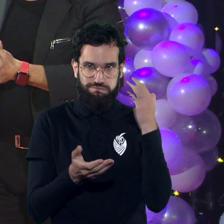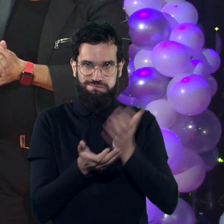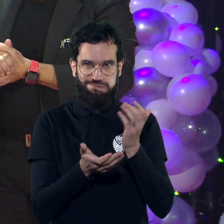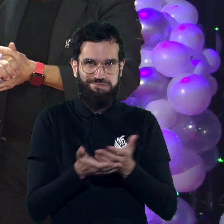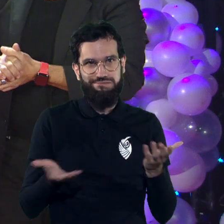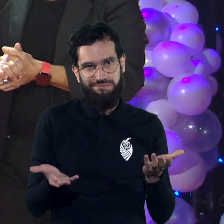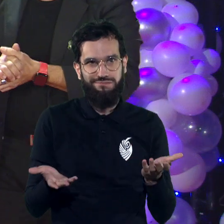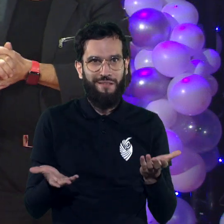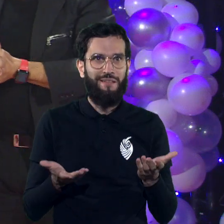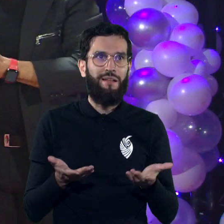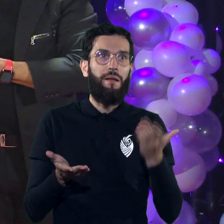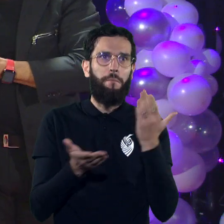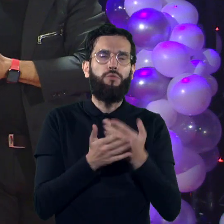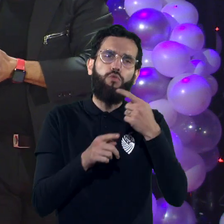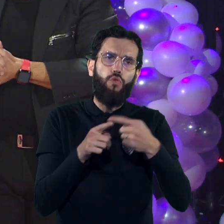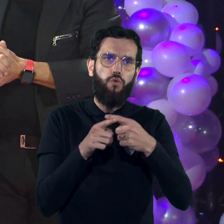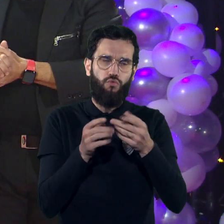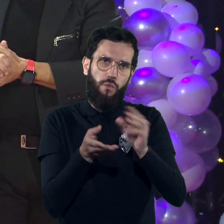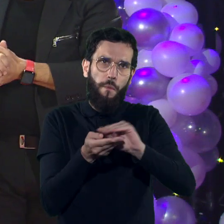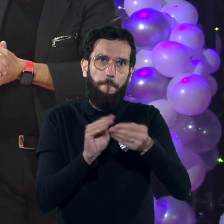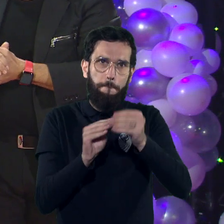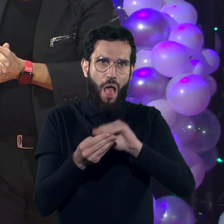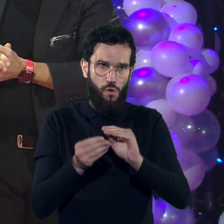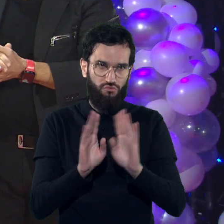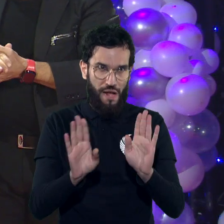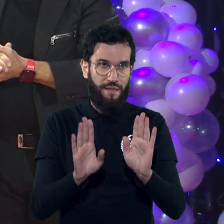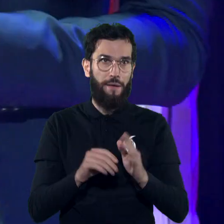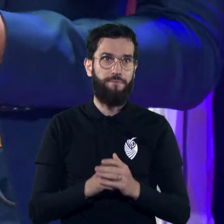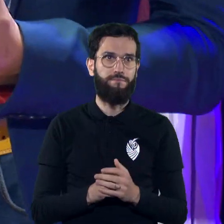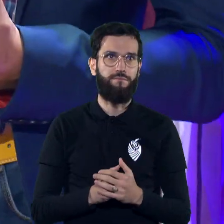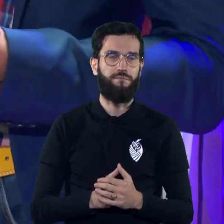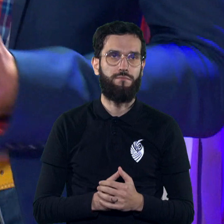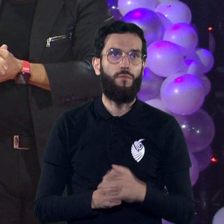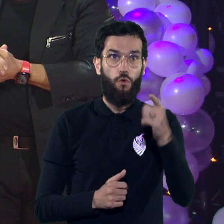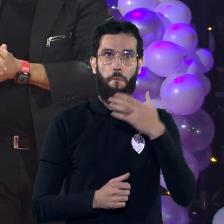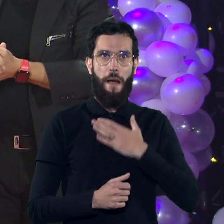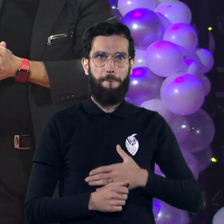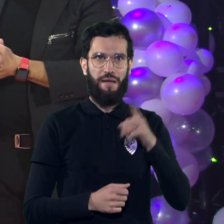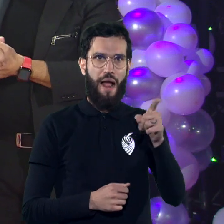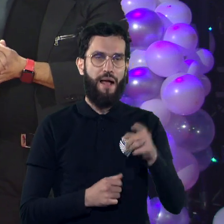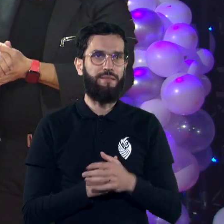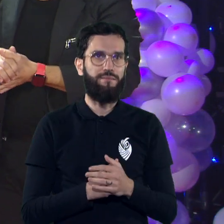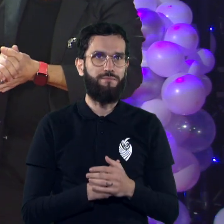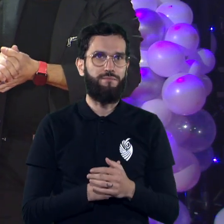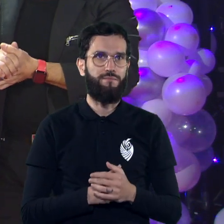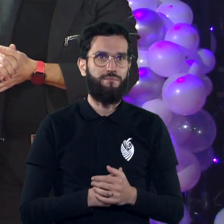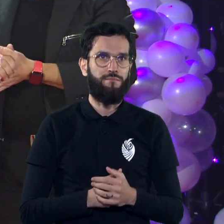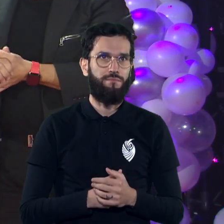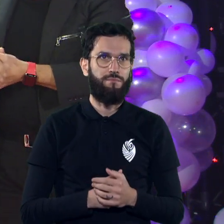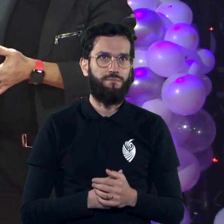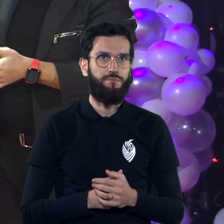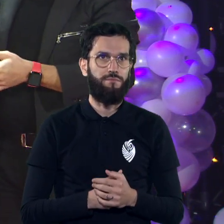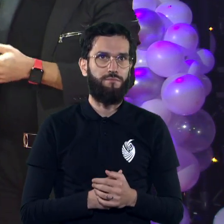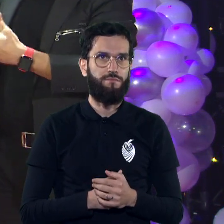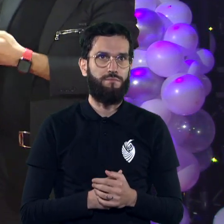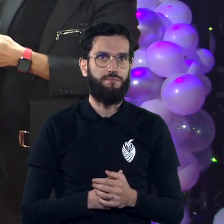tom? Áno, však. Tak v tom prípade ja to ešte trošku poprekladám, tie karty. A toto mám inak veľmi rád, pretože tie karty sa vôbec nezamiešajú. Vyzerá to